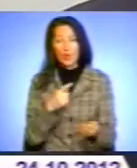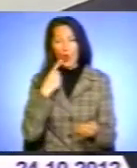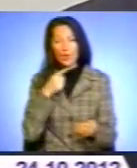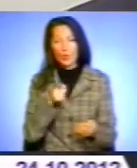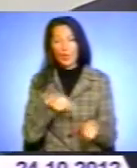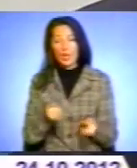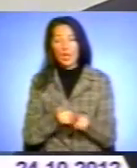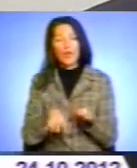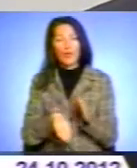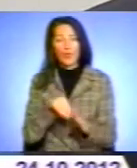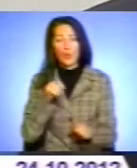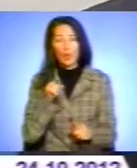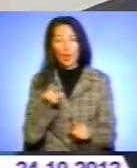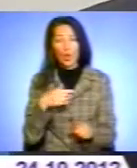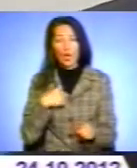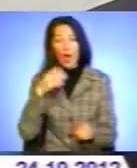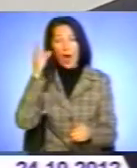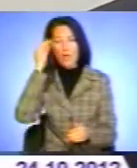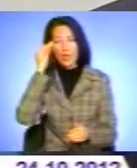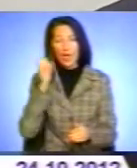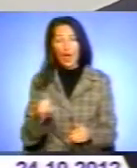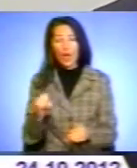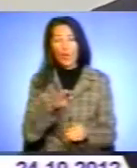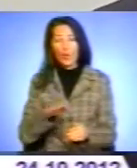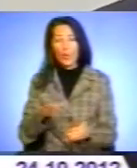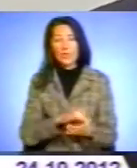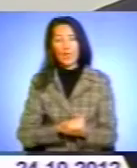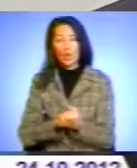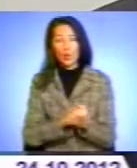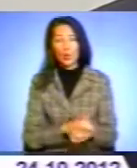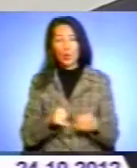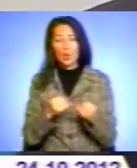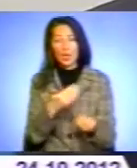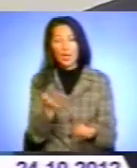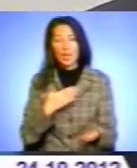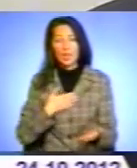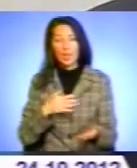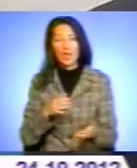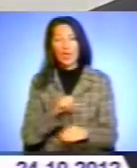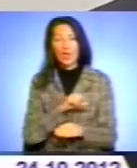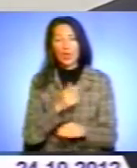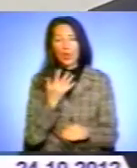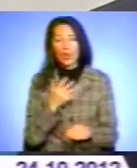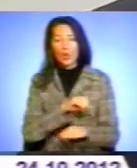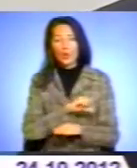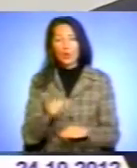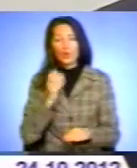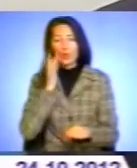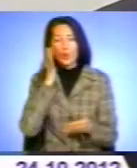вибір, то я вважаю, Європейський Союз для нас є зовнішньополітичним пріоритетом. Ми